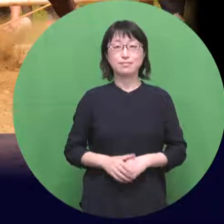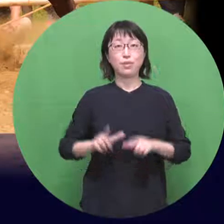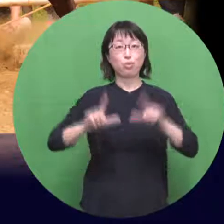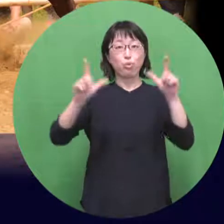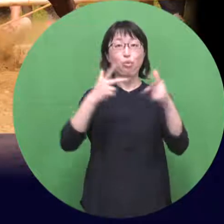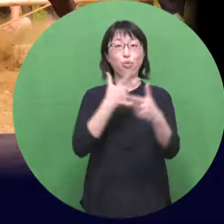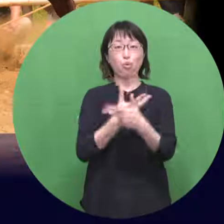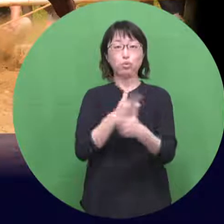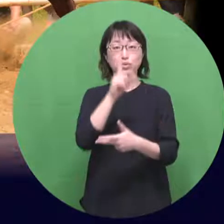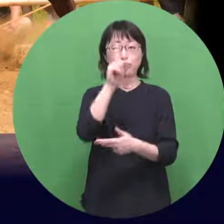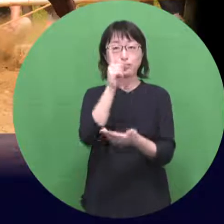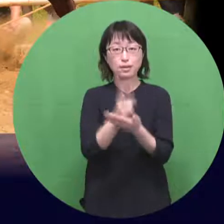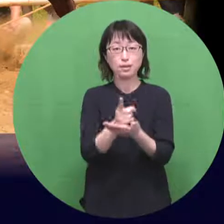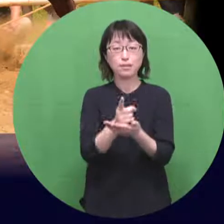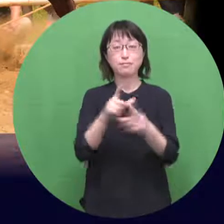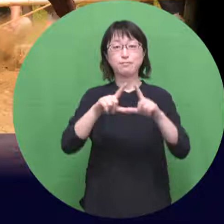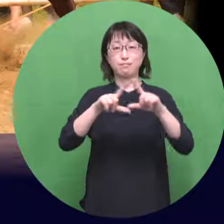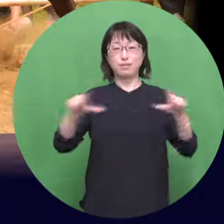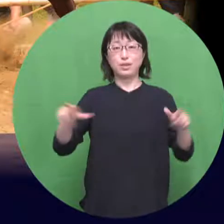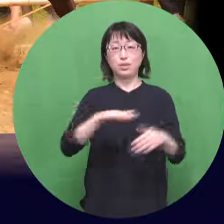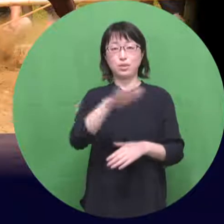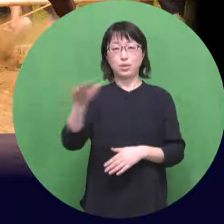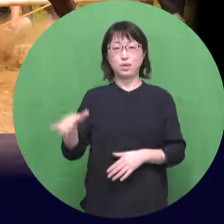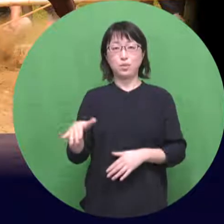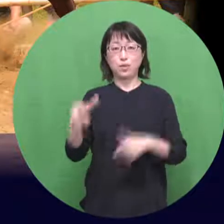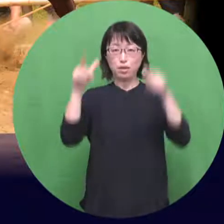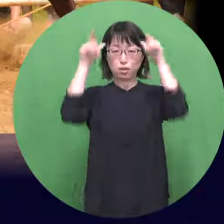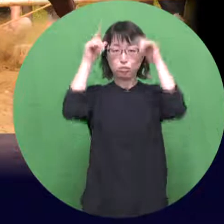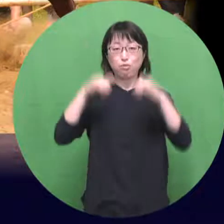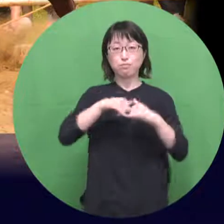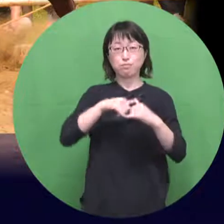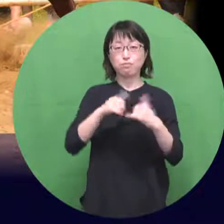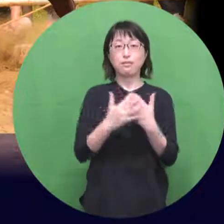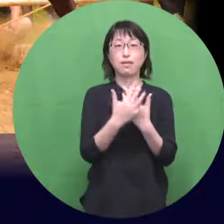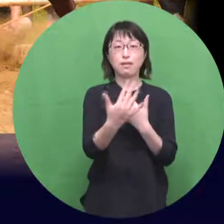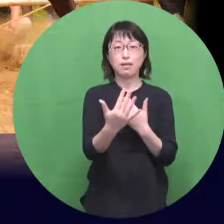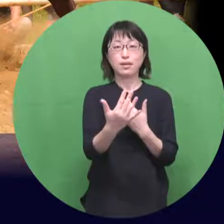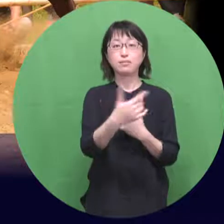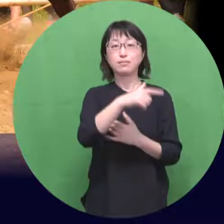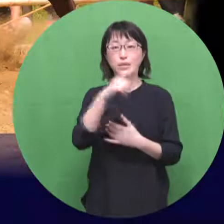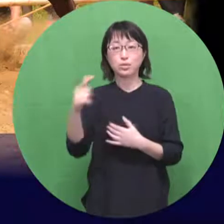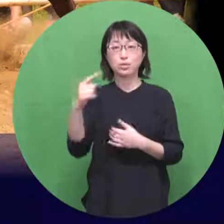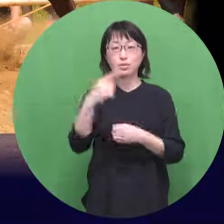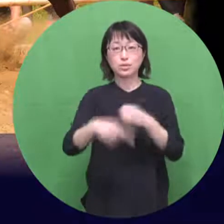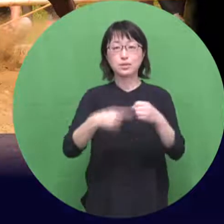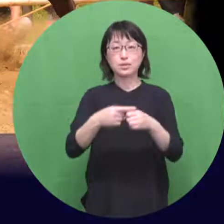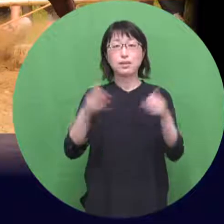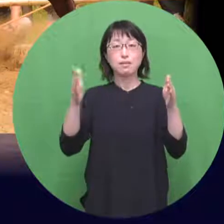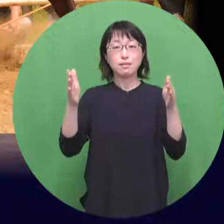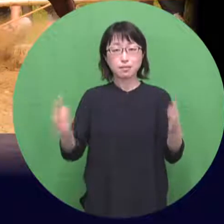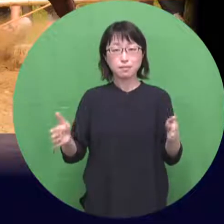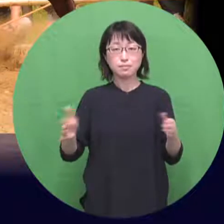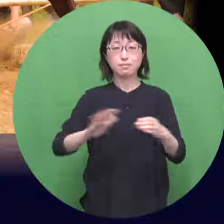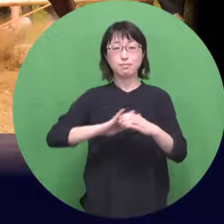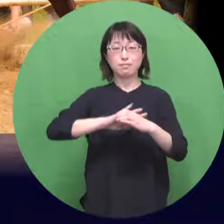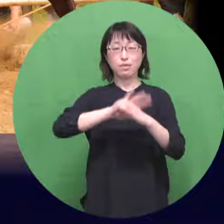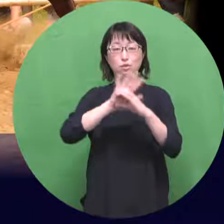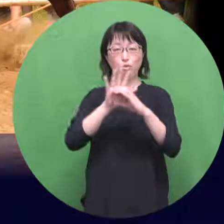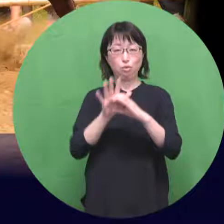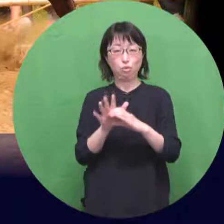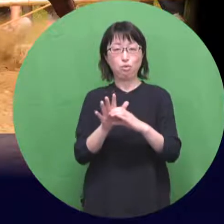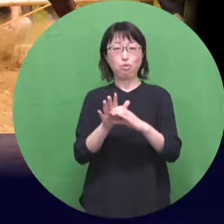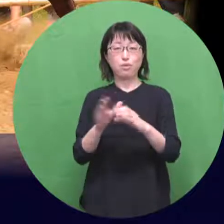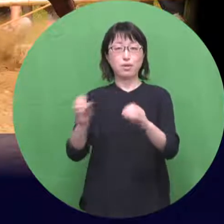東北唯一の闘牛の大会である平庭闘牛大会など、1年を通して牛に関わるイベント